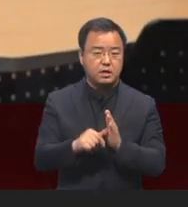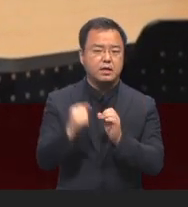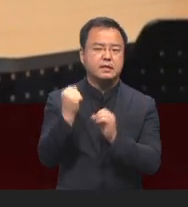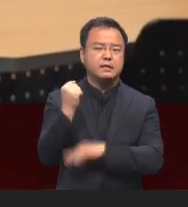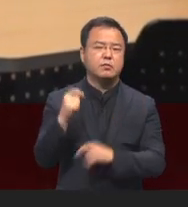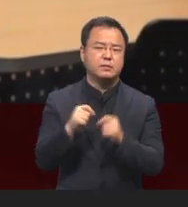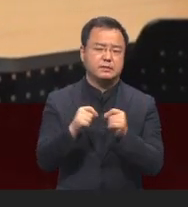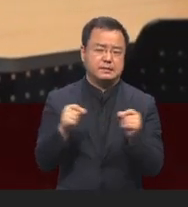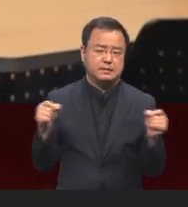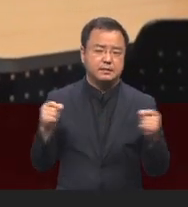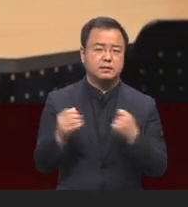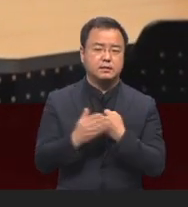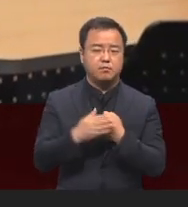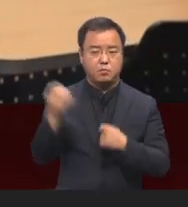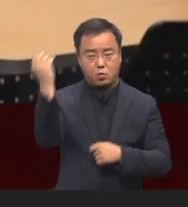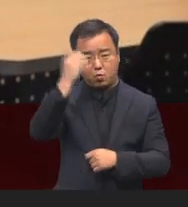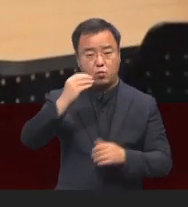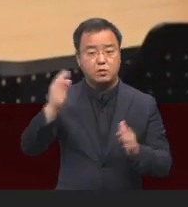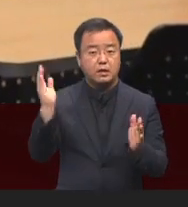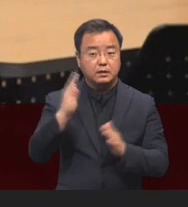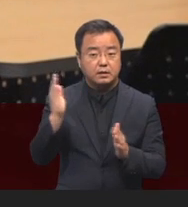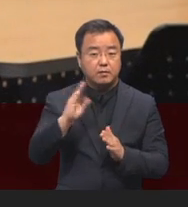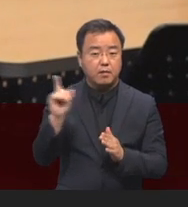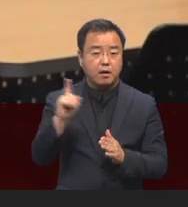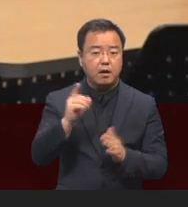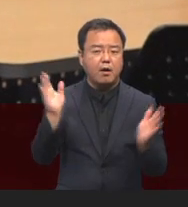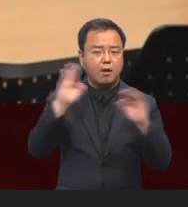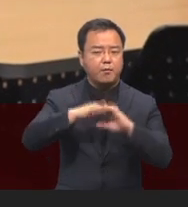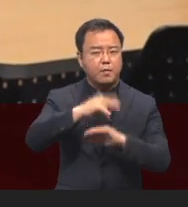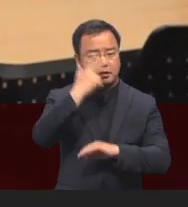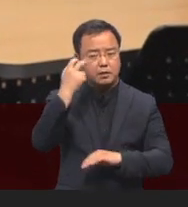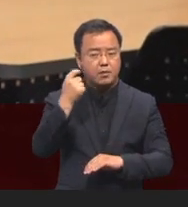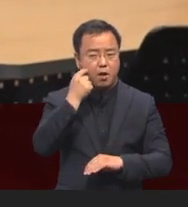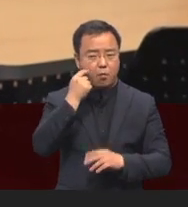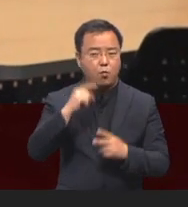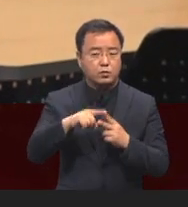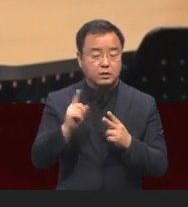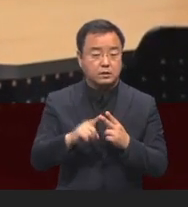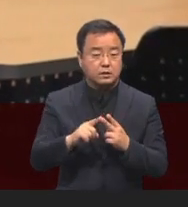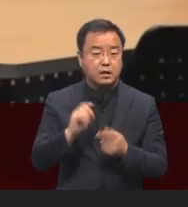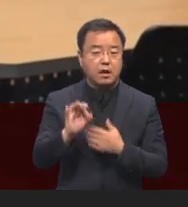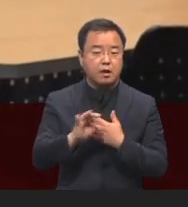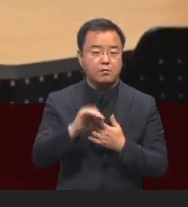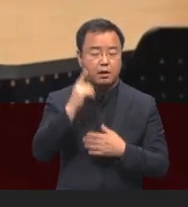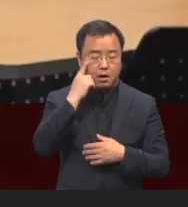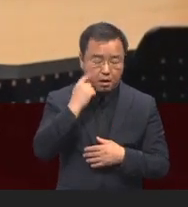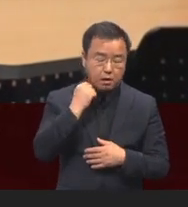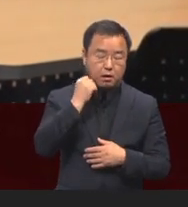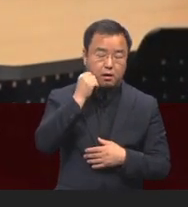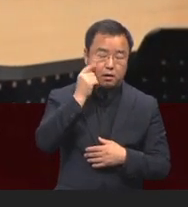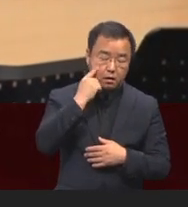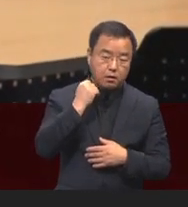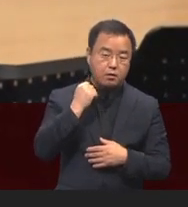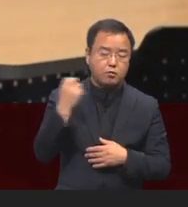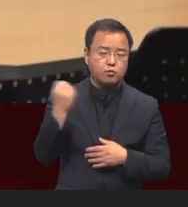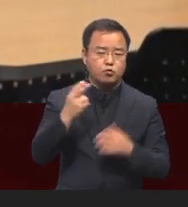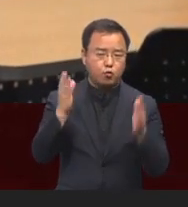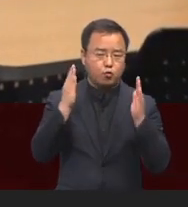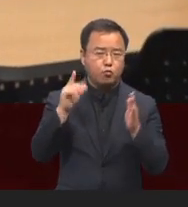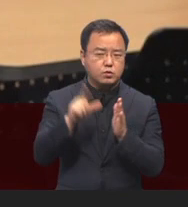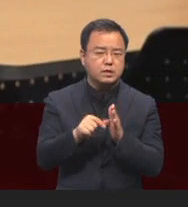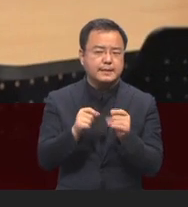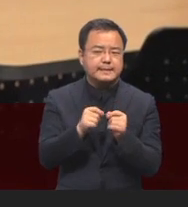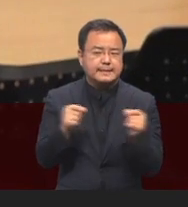보니까 고등학생 같은 경우에는 밤에 잠을 못 자거나 하면 이제 조는 경우도 있고 수업 시간이 길어서